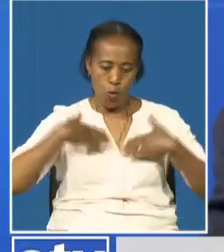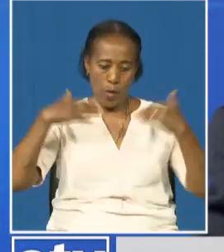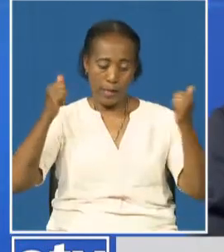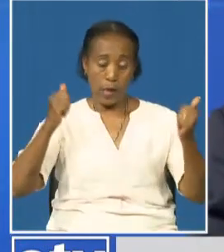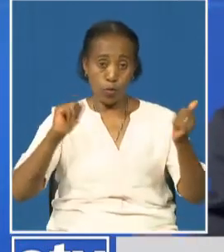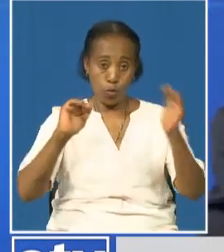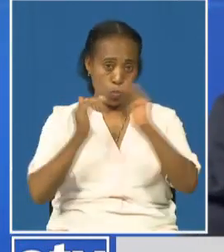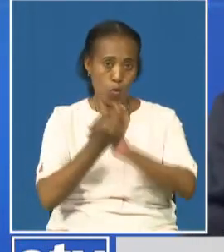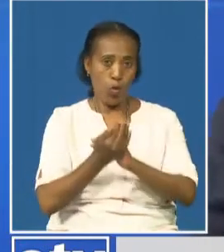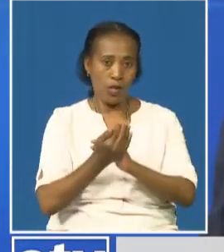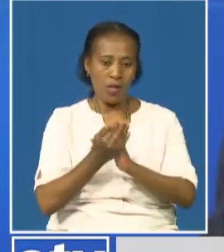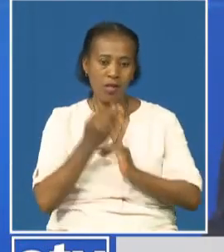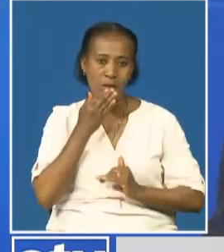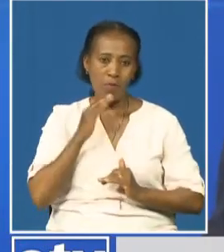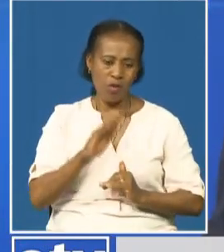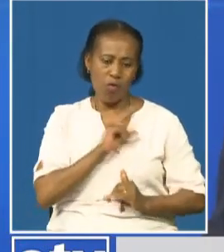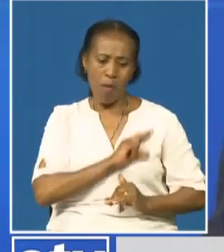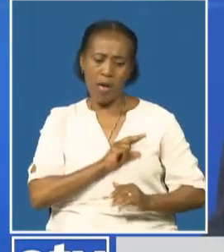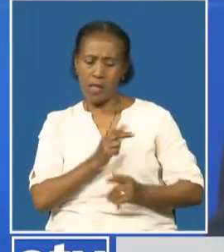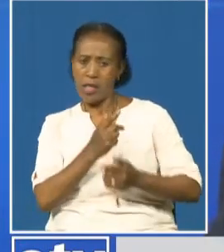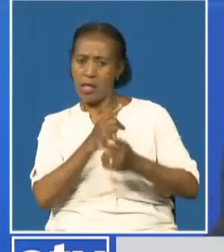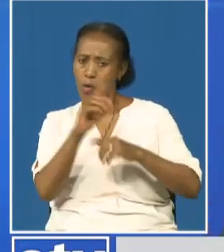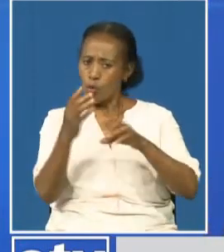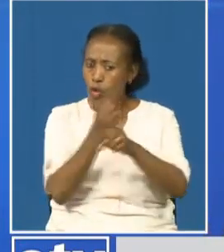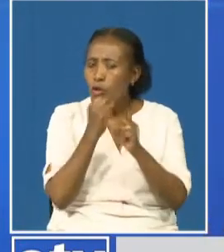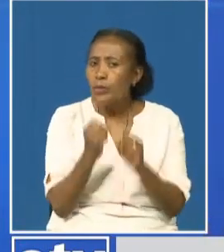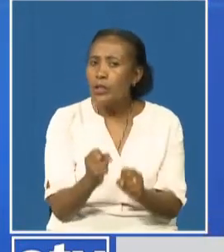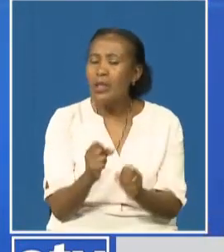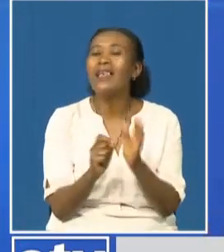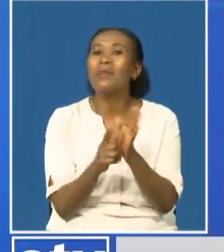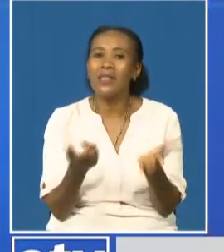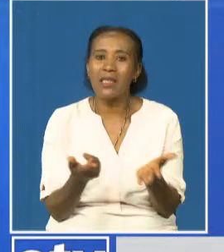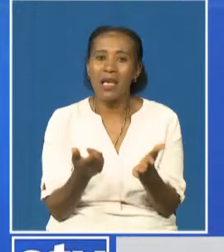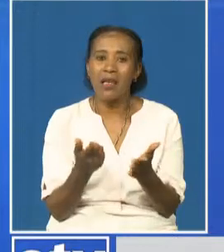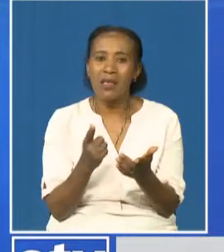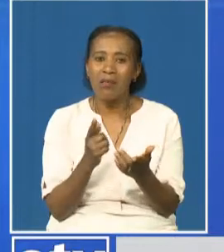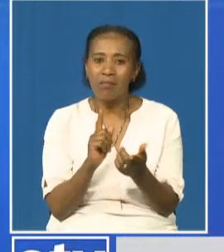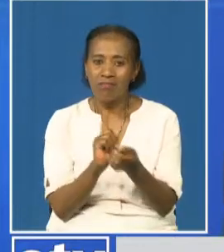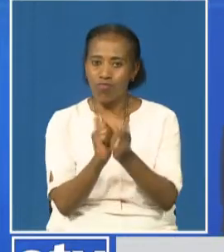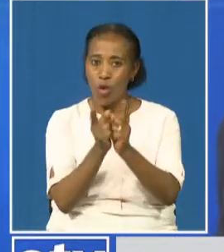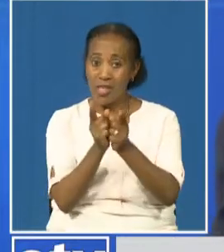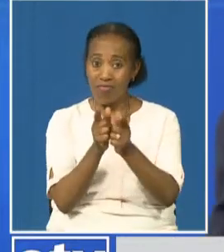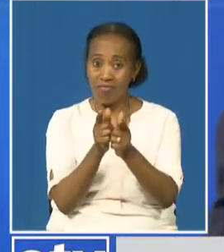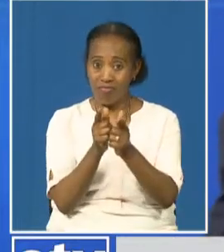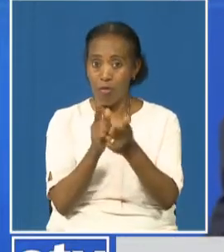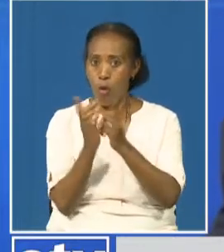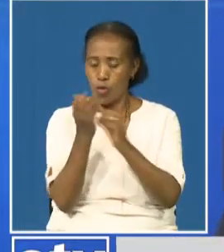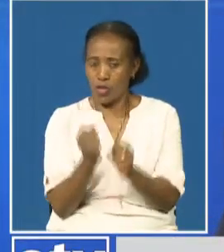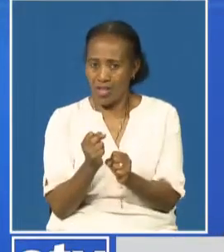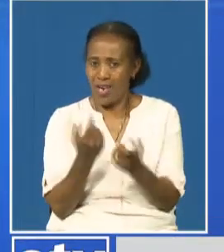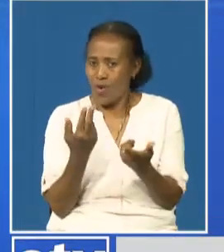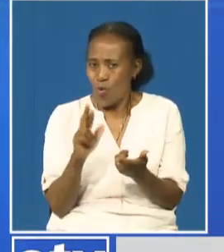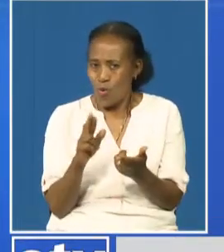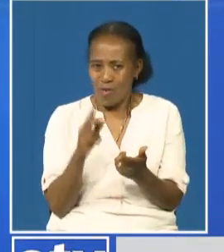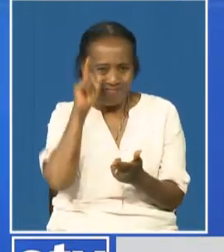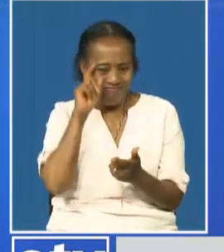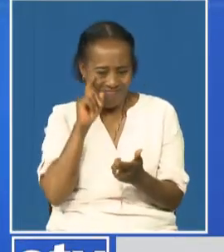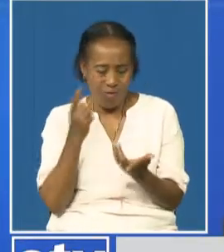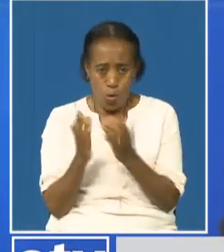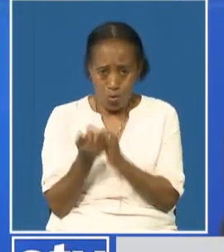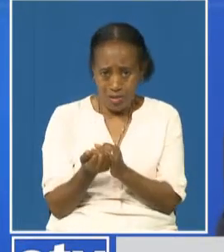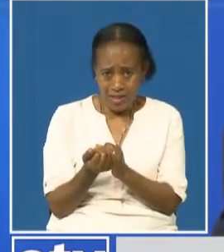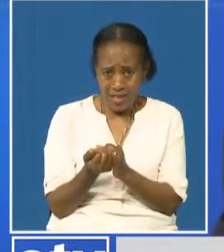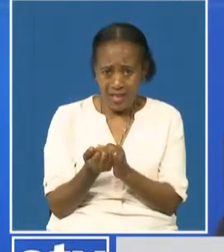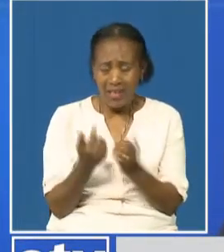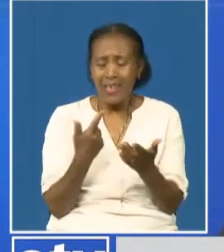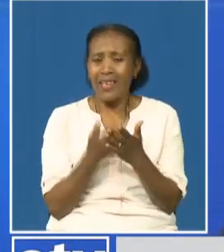ወጣቶችን ወደ አጉል ባህሪ ሊወስዳቸው እንደሚችል። ለምሳሌ ወሲብ ነክ የሆኑ ሊሆኑ ይችላሉ፣ ወይም ደግሞ ይሄ አግሬሽን